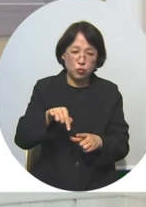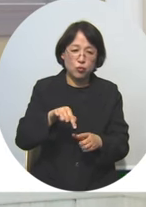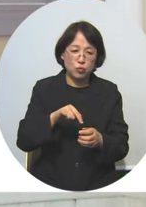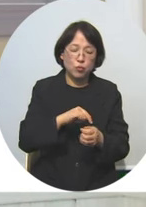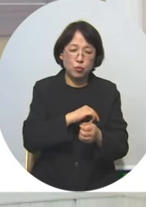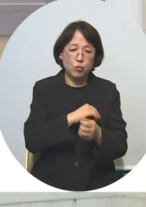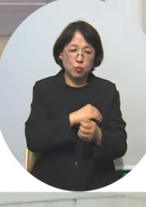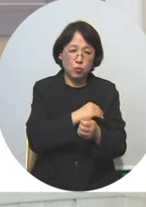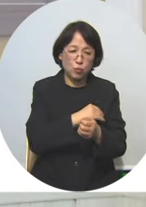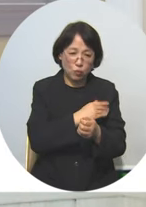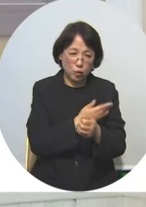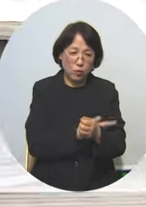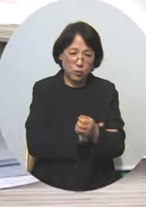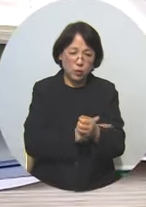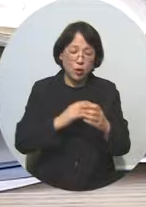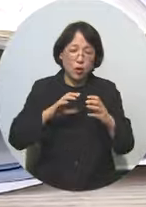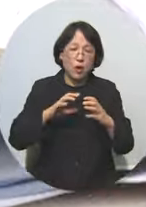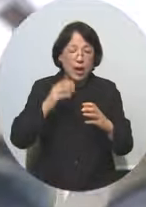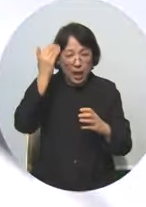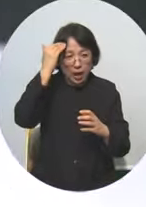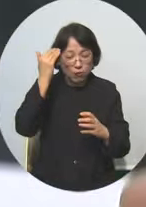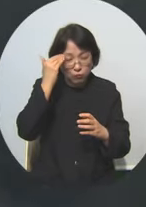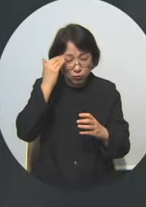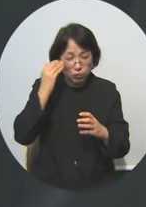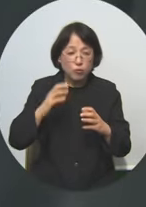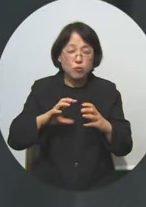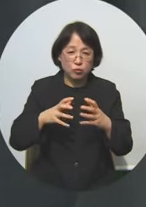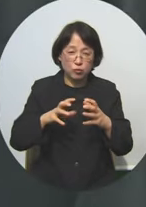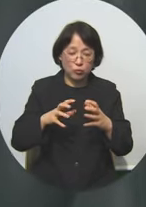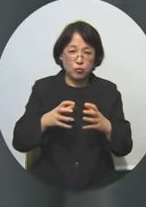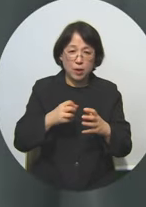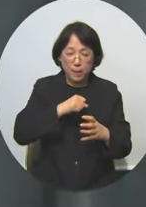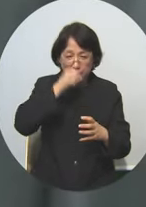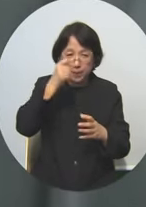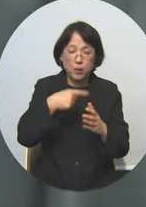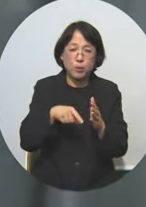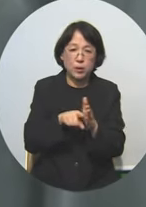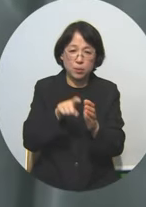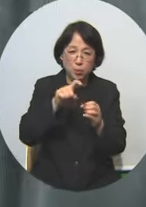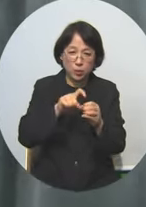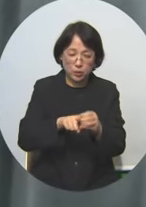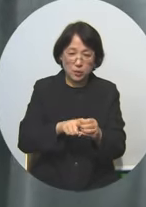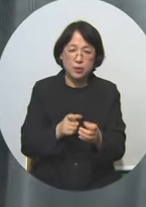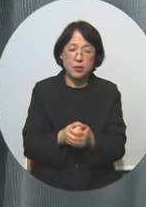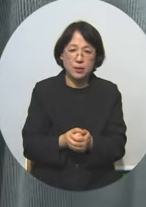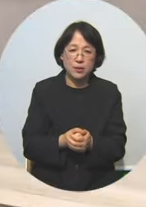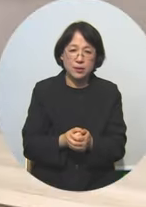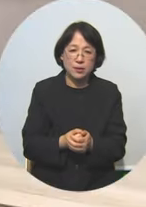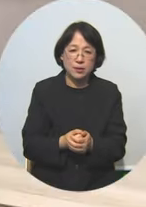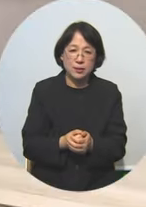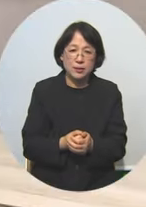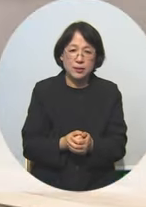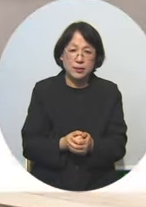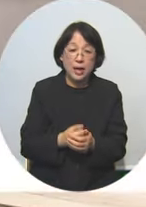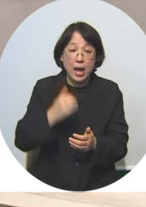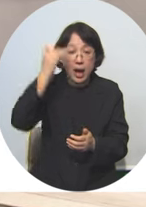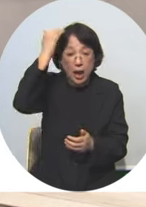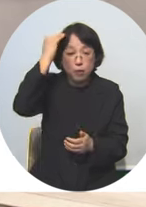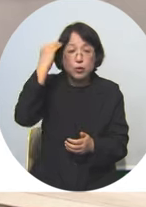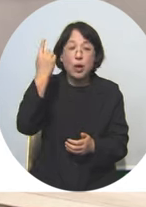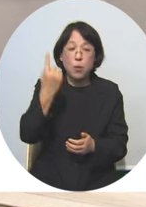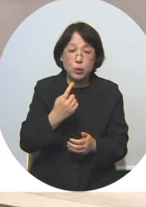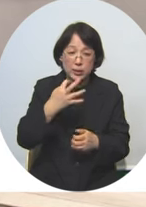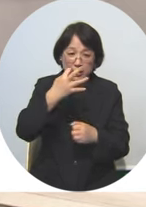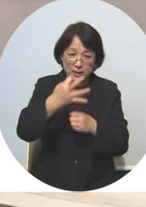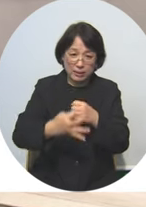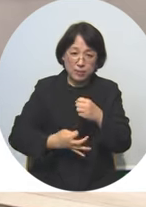국적을 많이들 취득하고 있고요. 외국인들의 거주 형태와 함께 사는 사람도 다양했습니다. 한국에 온 지